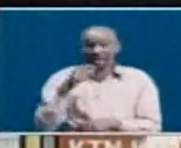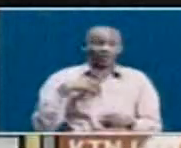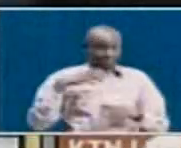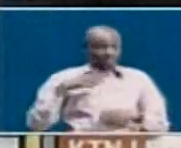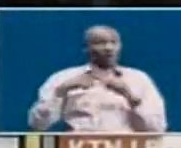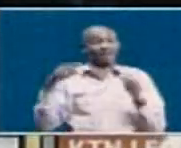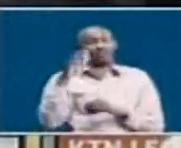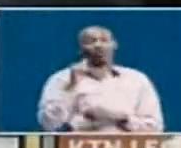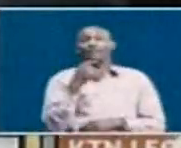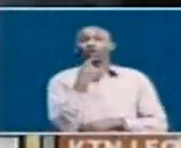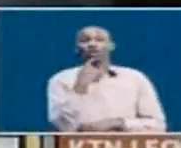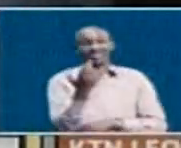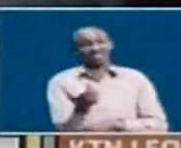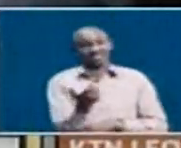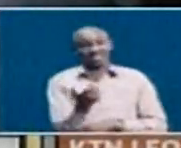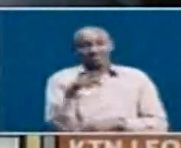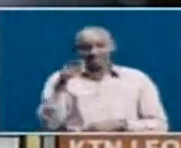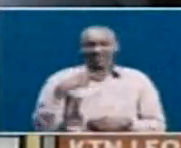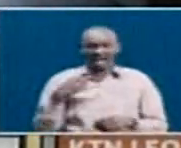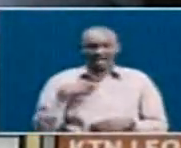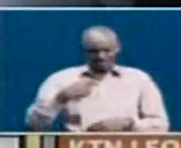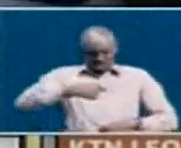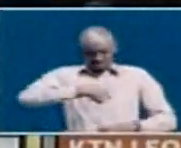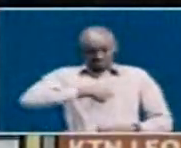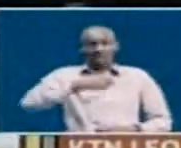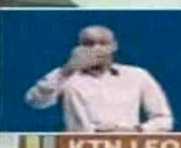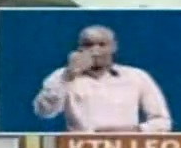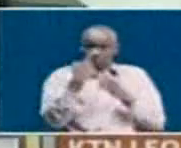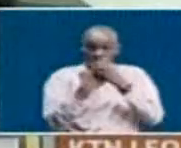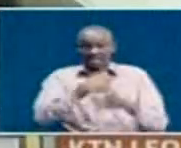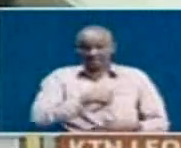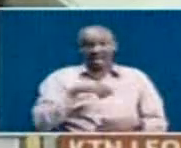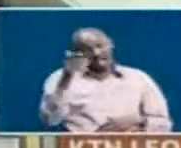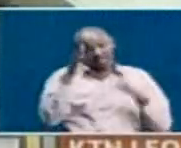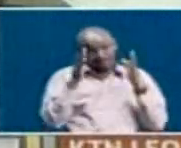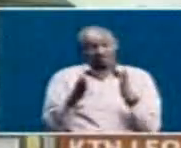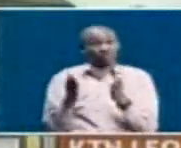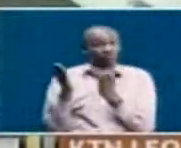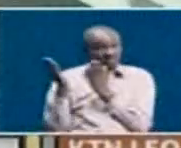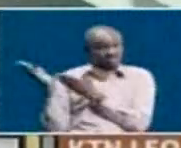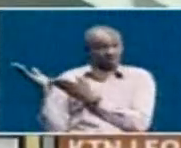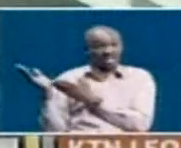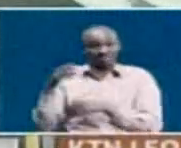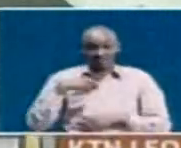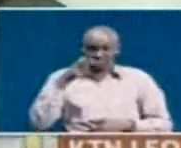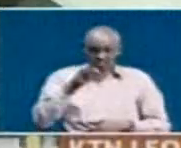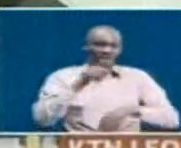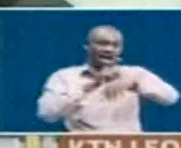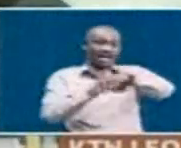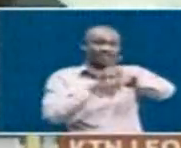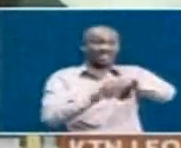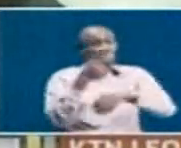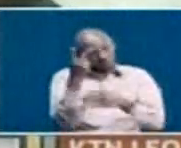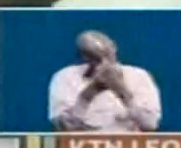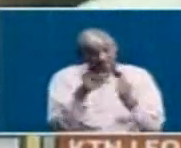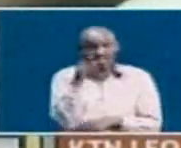wavamizi kutoka jamii ya Pokot. Ana risasi kifuani mwake. Mwenzake Eric Mugendi alipata risasi mkononi. Wawili